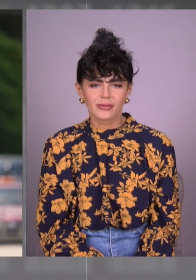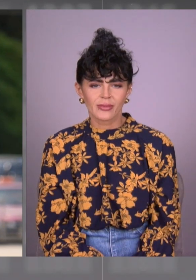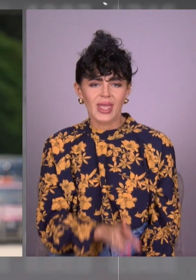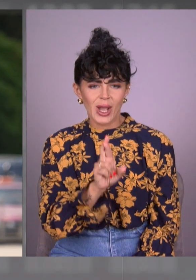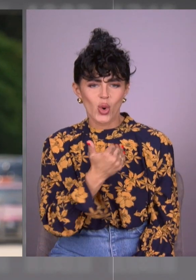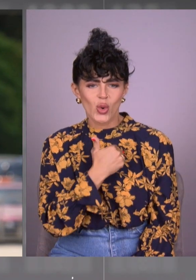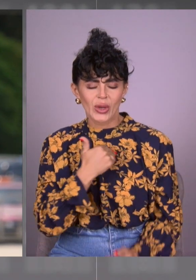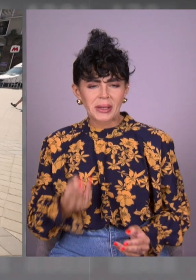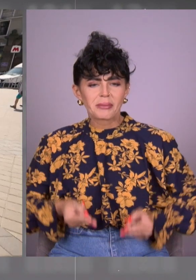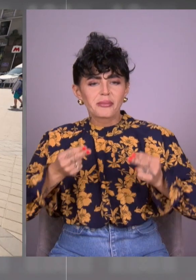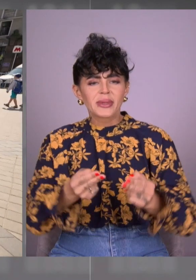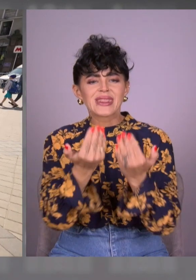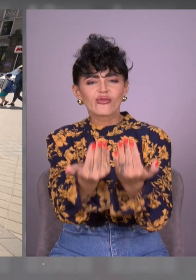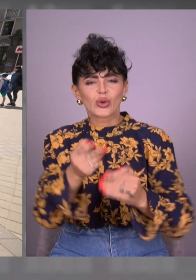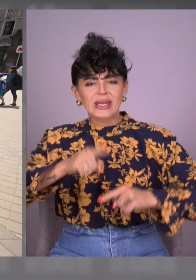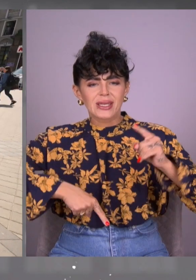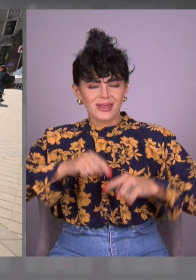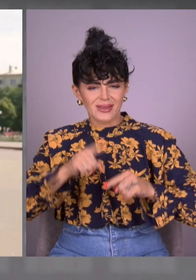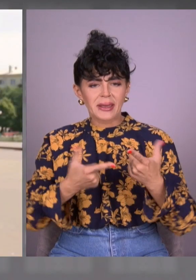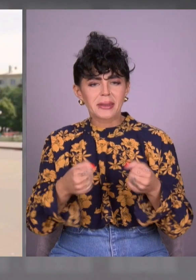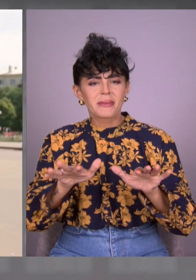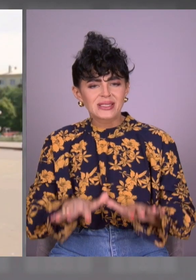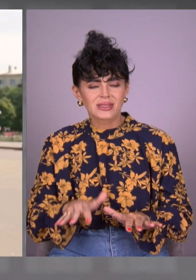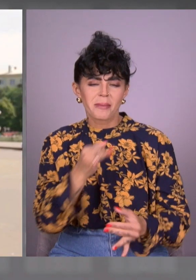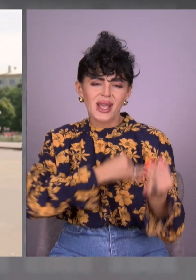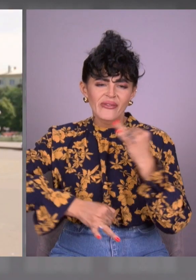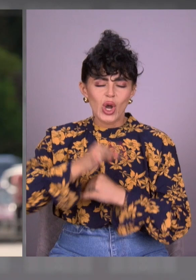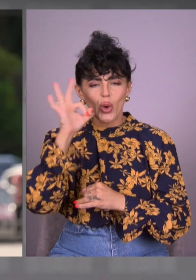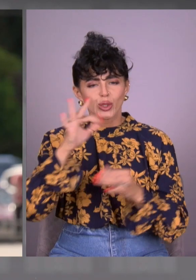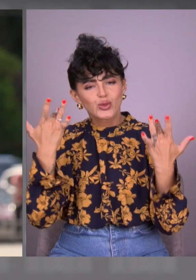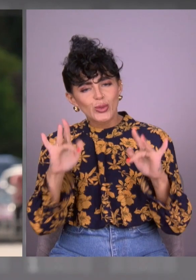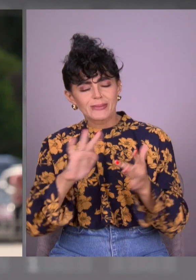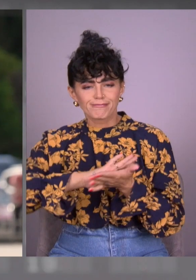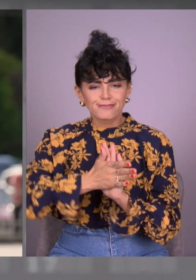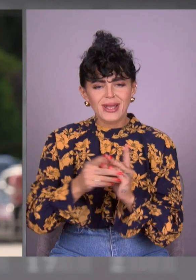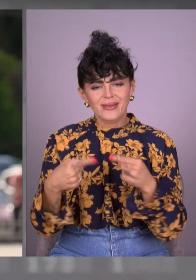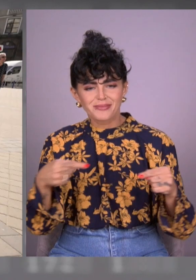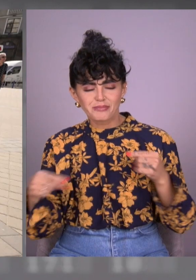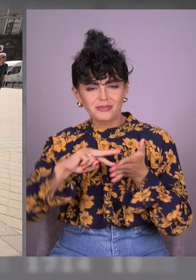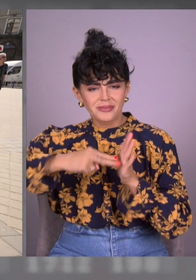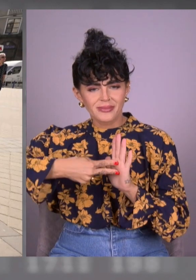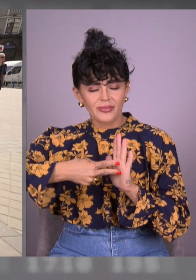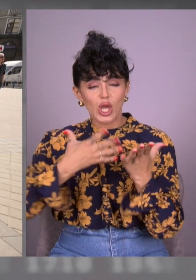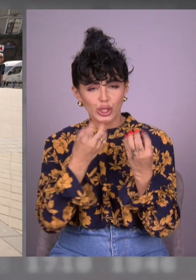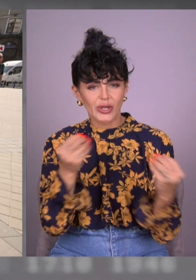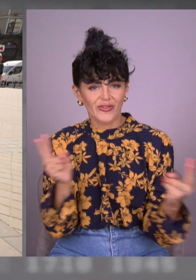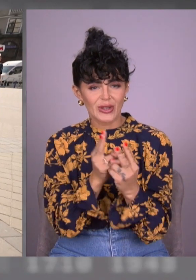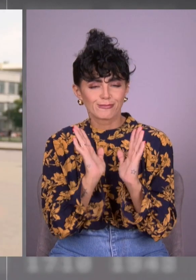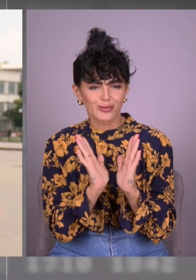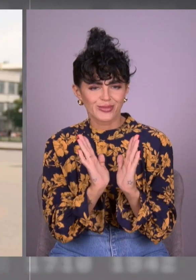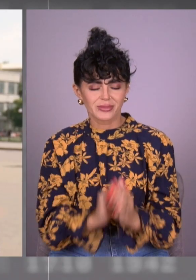і поговорити про все, і домовитися про сюрприз. Добре. Ми з вами побачимося пізніше. До